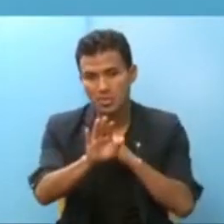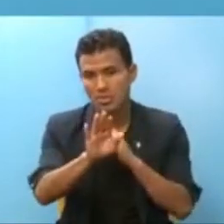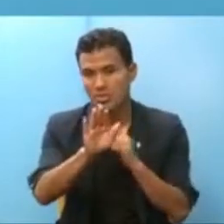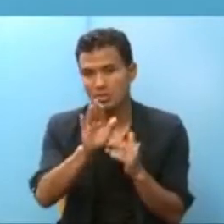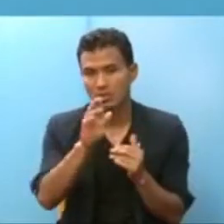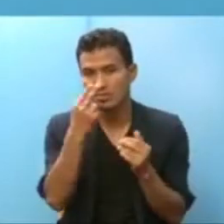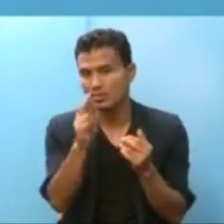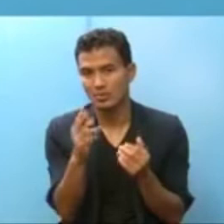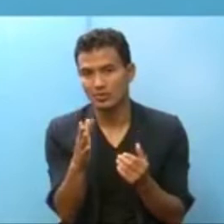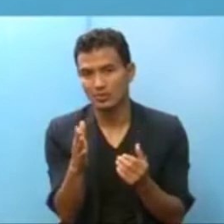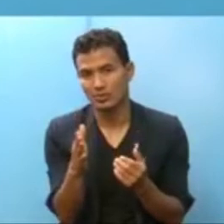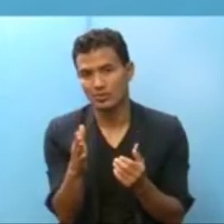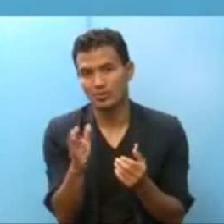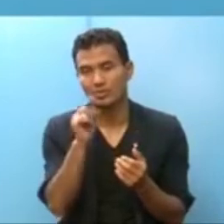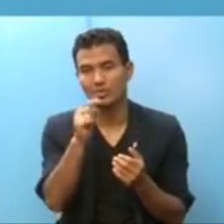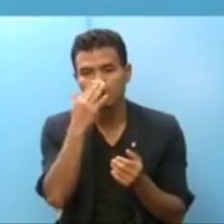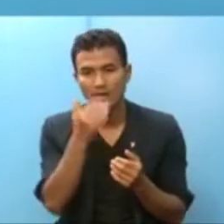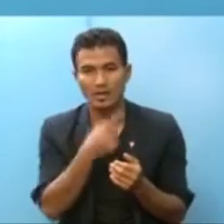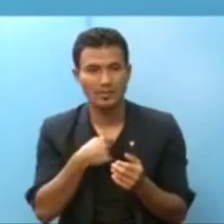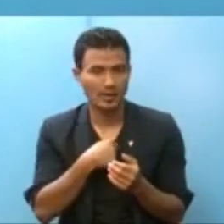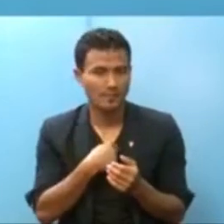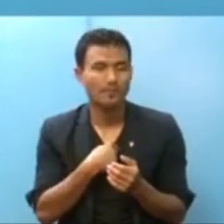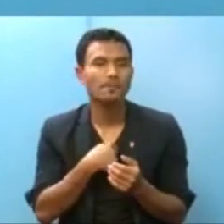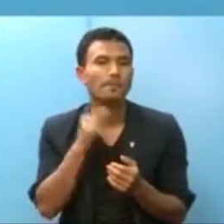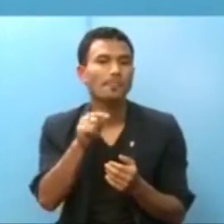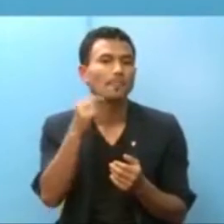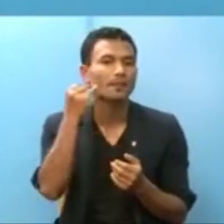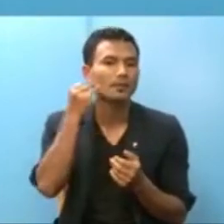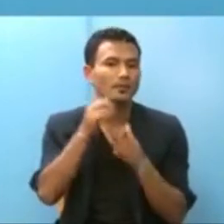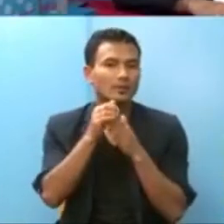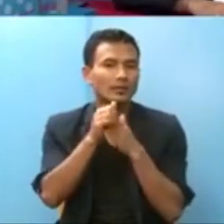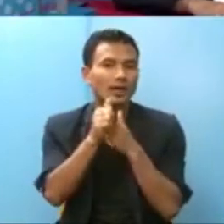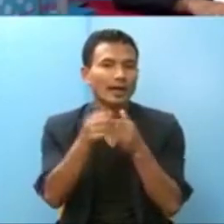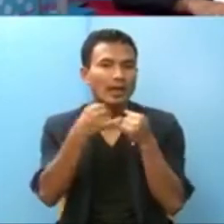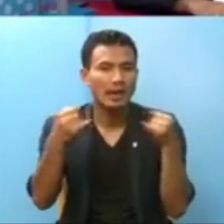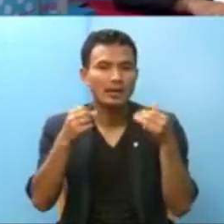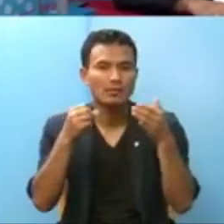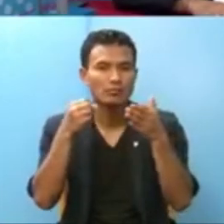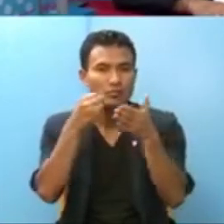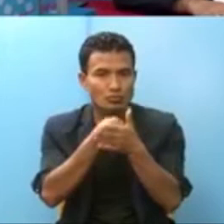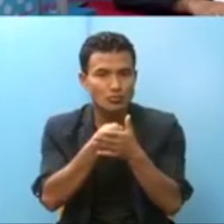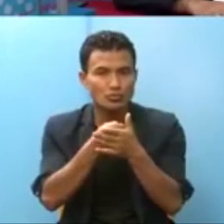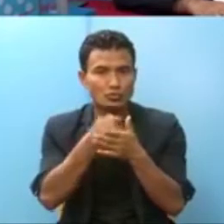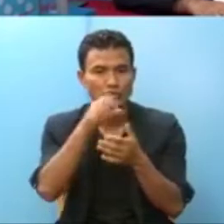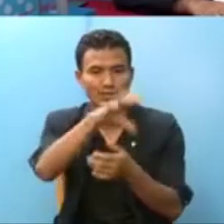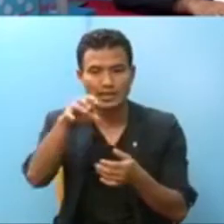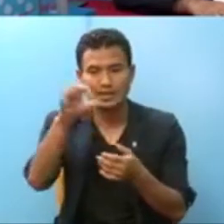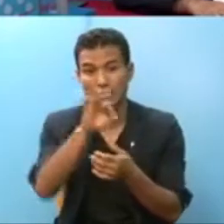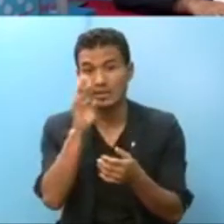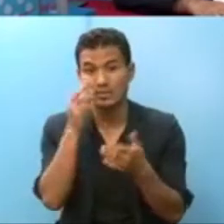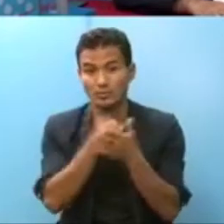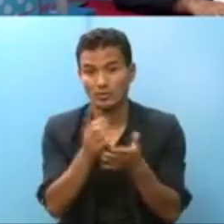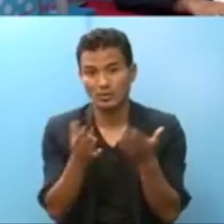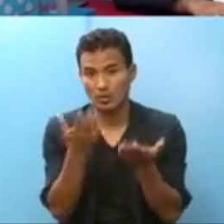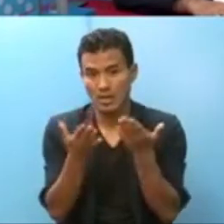क वाइक वाजने माद़ने हैं तो गायडलाइन को पहुंच त्याहन लोकल अथरेटी माँ पुग्या चैना कि क्या